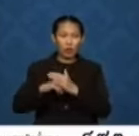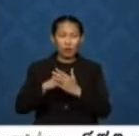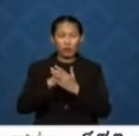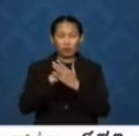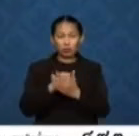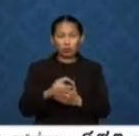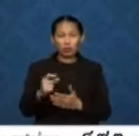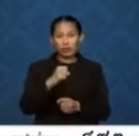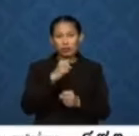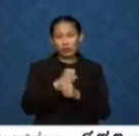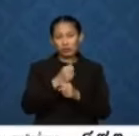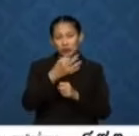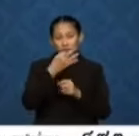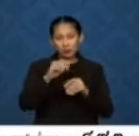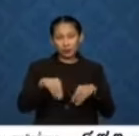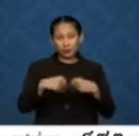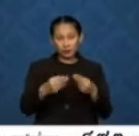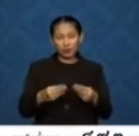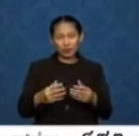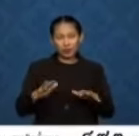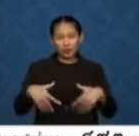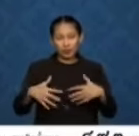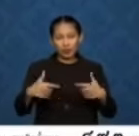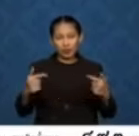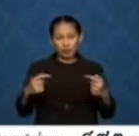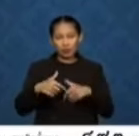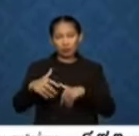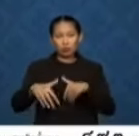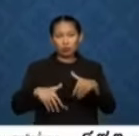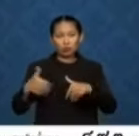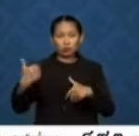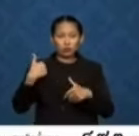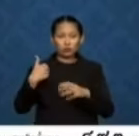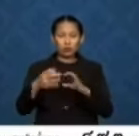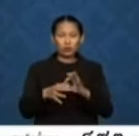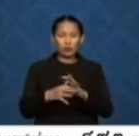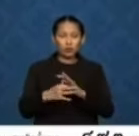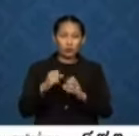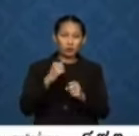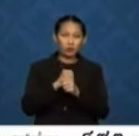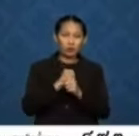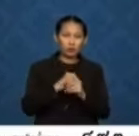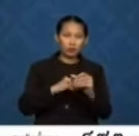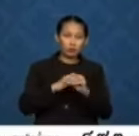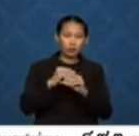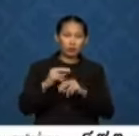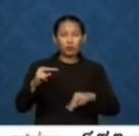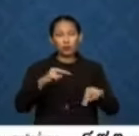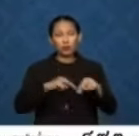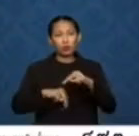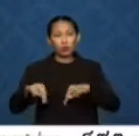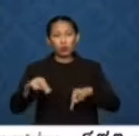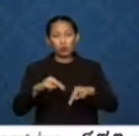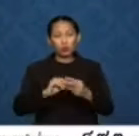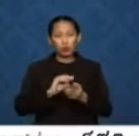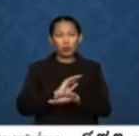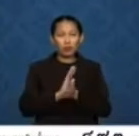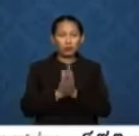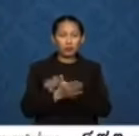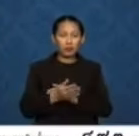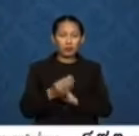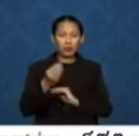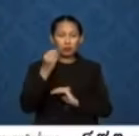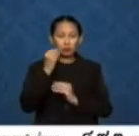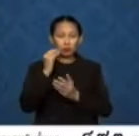งานสร้างอาชีพสร้างรายได้ให้กับชุมชนทั้งในเรื่องของการก่อสร้างการดูแลรักษาและการแปรรูปรังนก